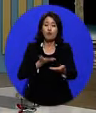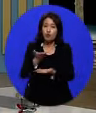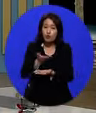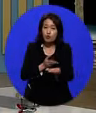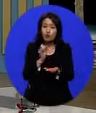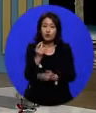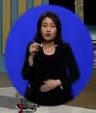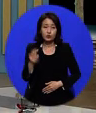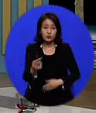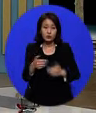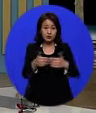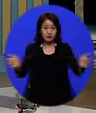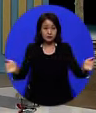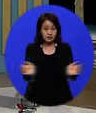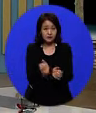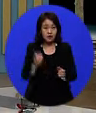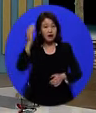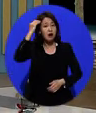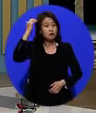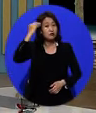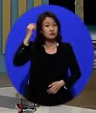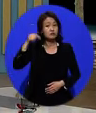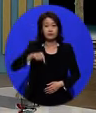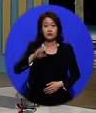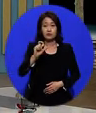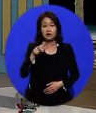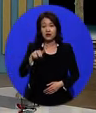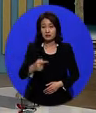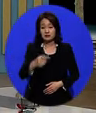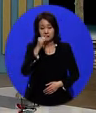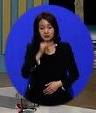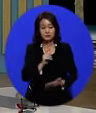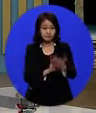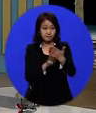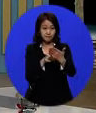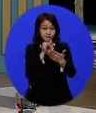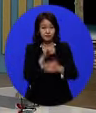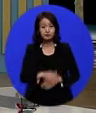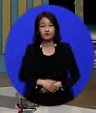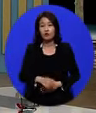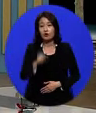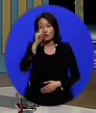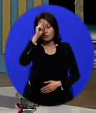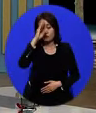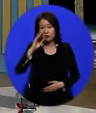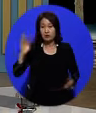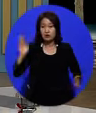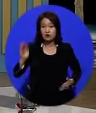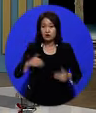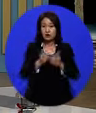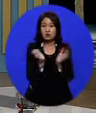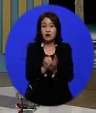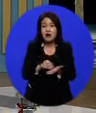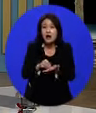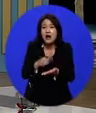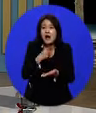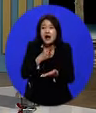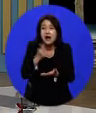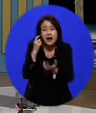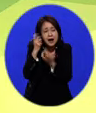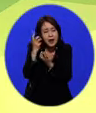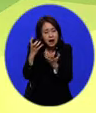됐어요. 한국인. 우리나라에서요. 방크 치면 바로 나옵니다. 네. 중학생들이 여기 동아리에 들어가려고 엄청